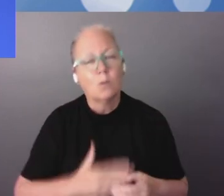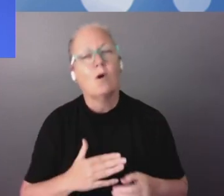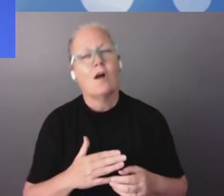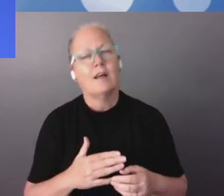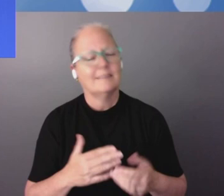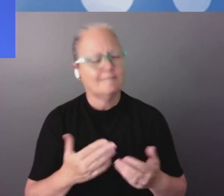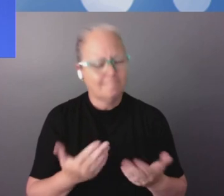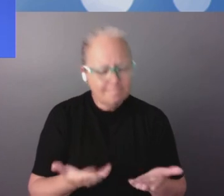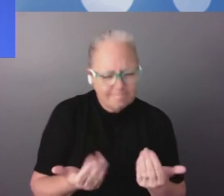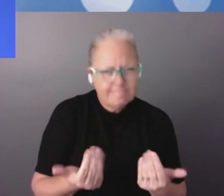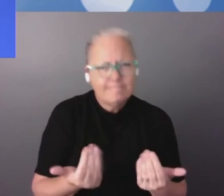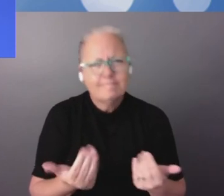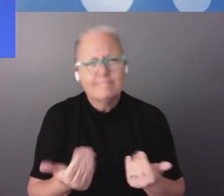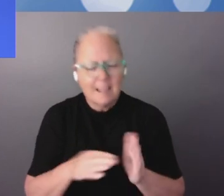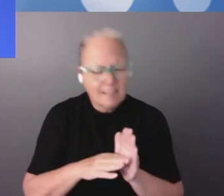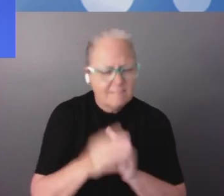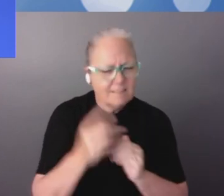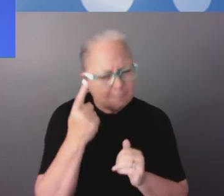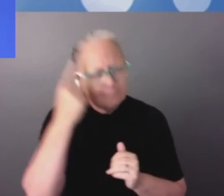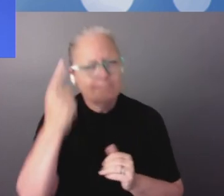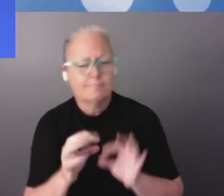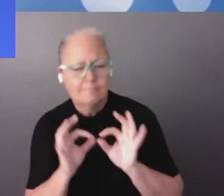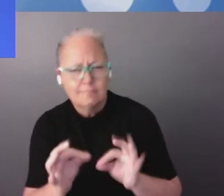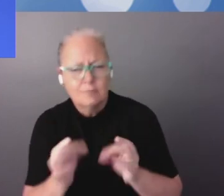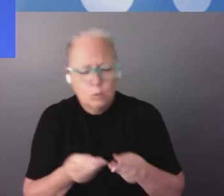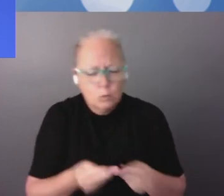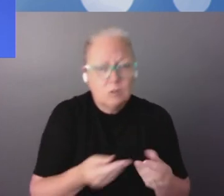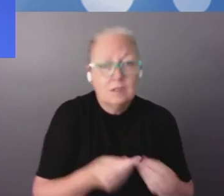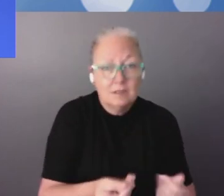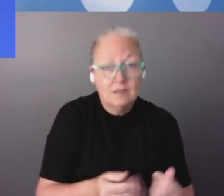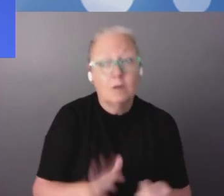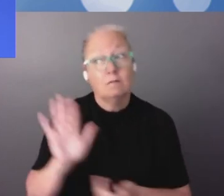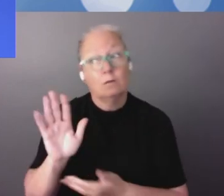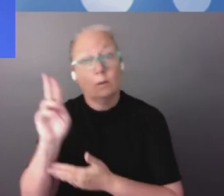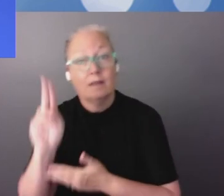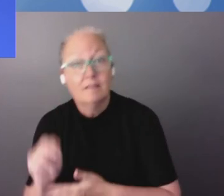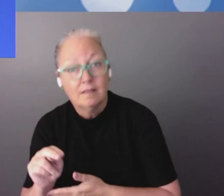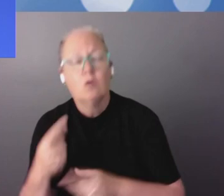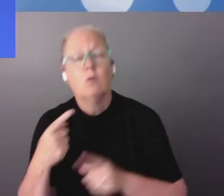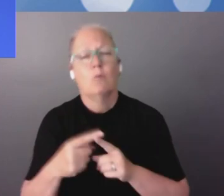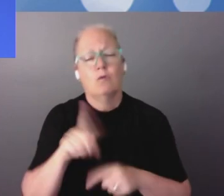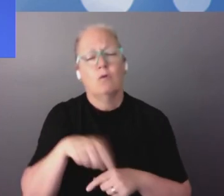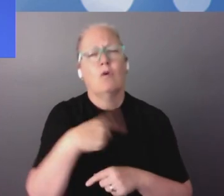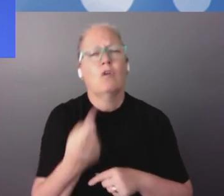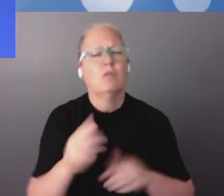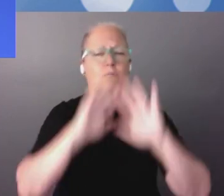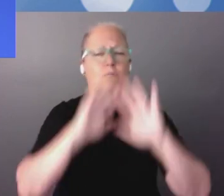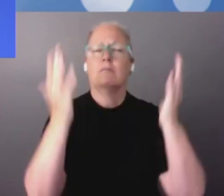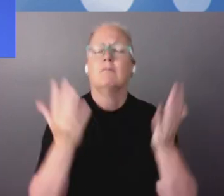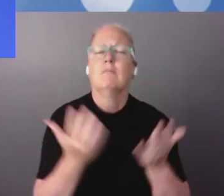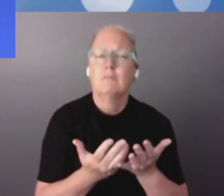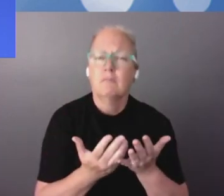важно разрабатывать регулирование и систему управления интернетом. Это вызов,